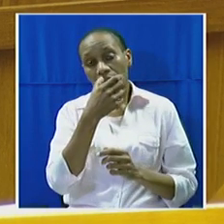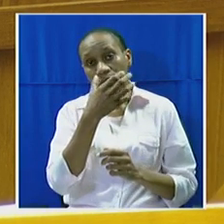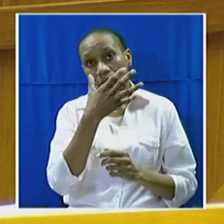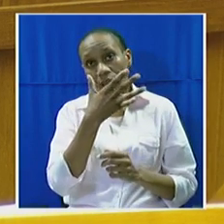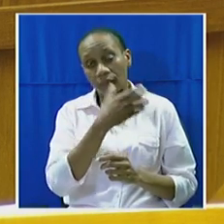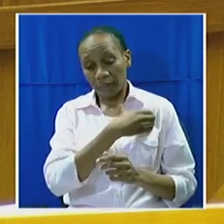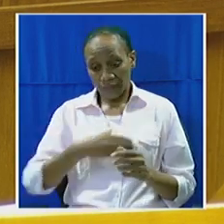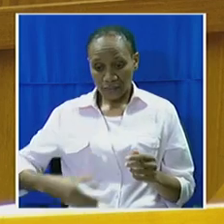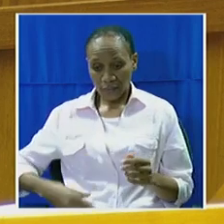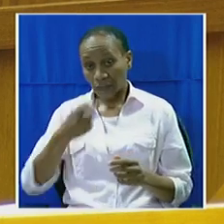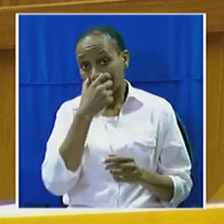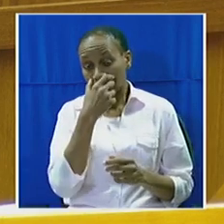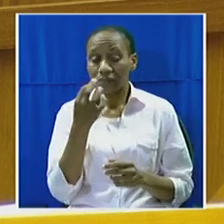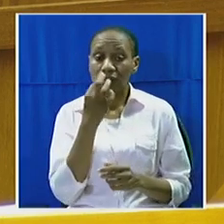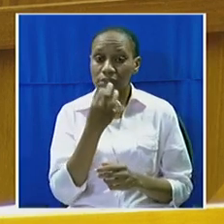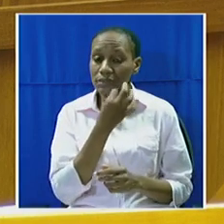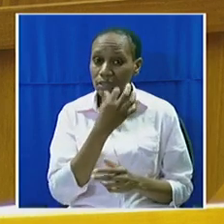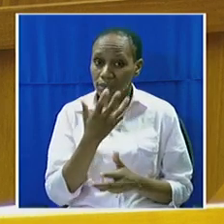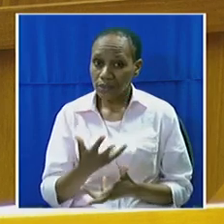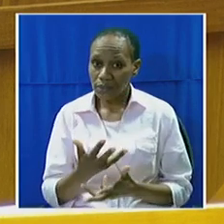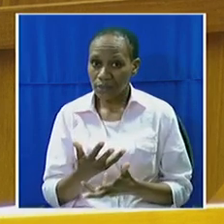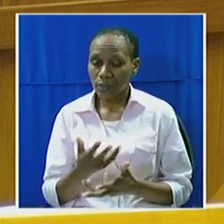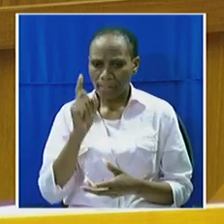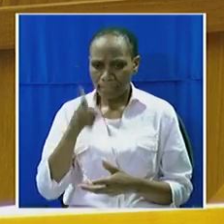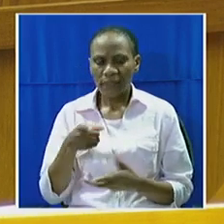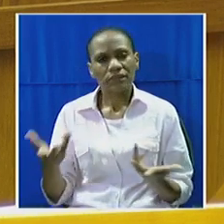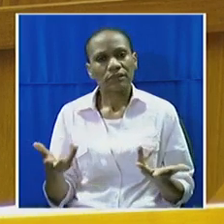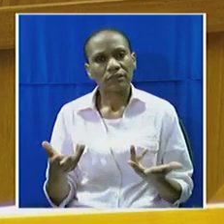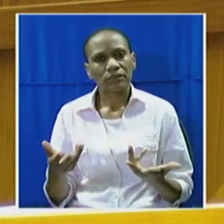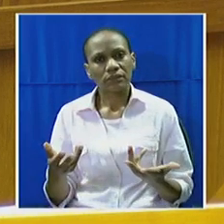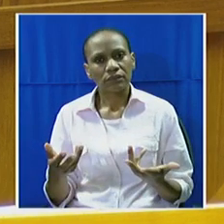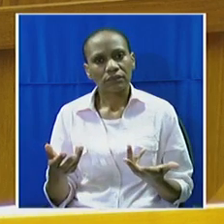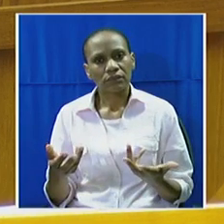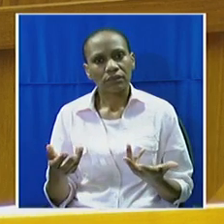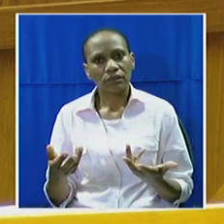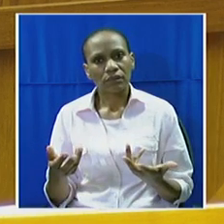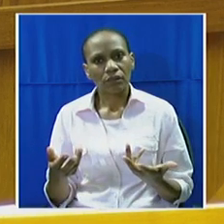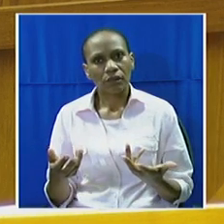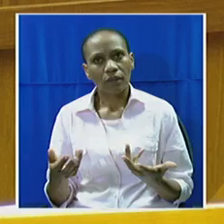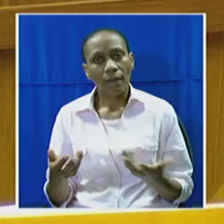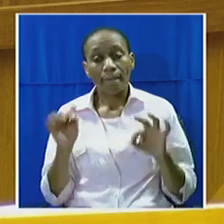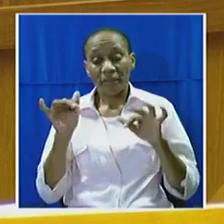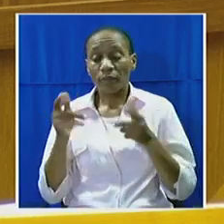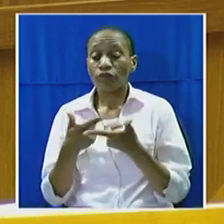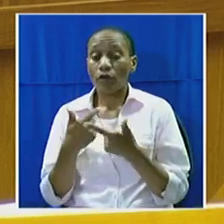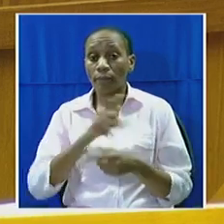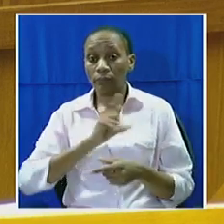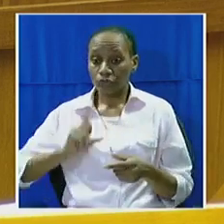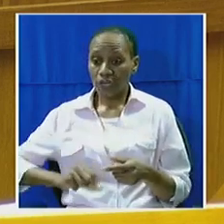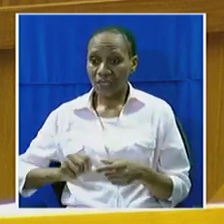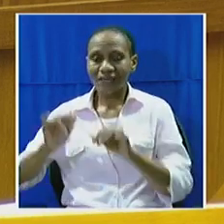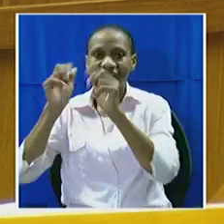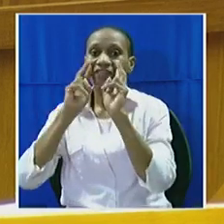zabasemzansi abalapha eWuhan uma becela ukubuyela ekhaya abakangenwa ke nokho ilesifo. Kufana nje nokuthi babona